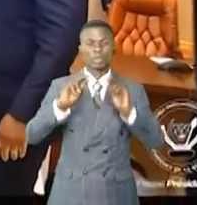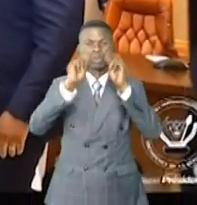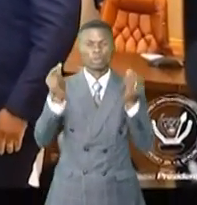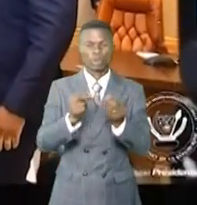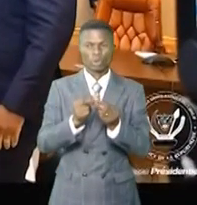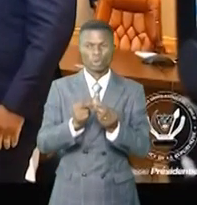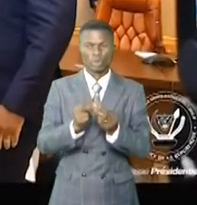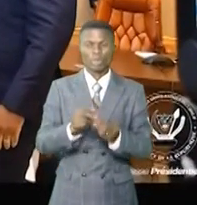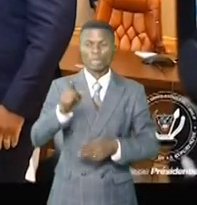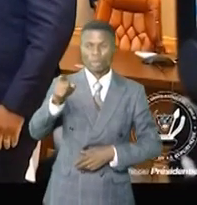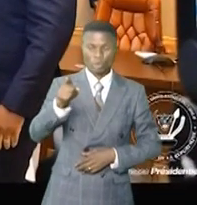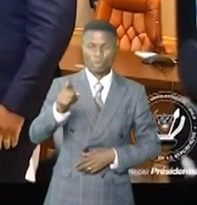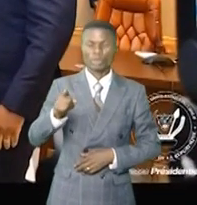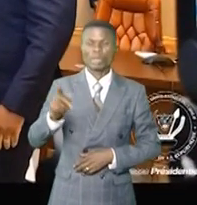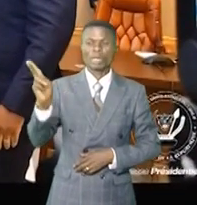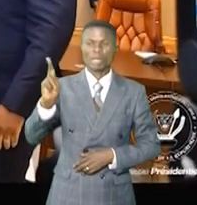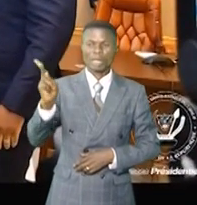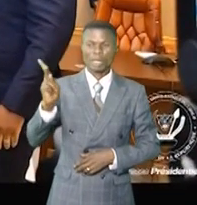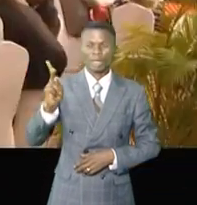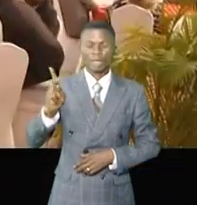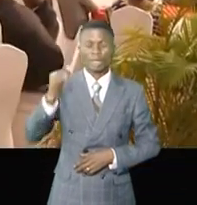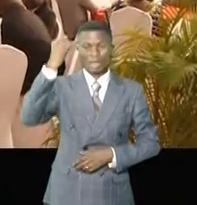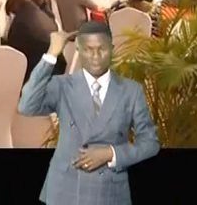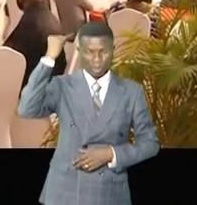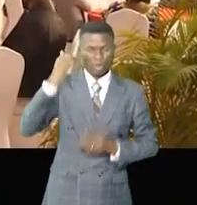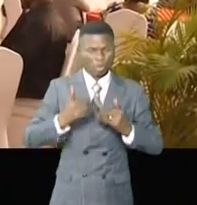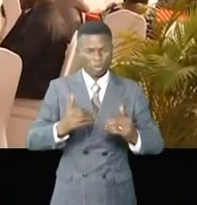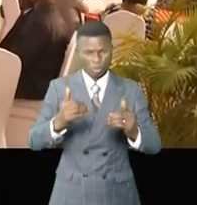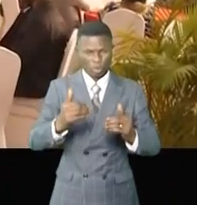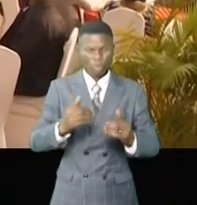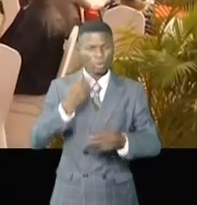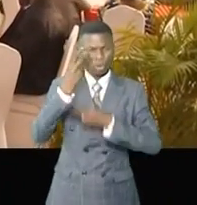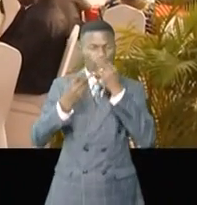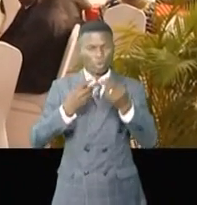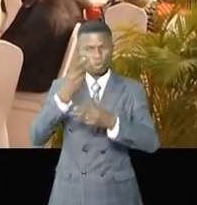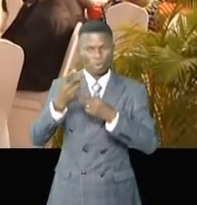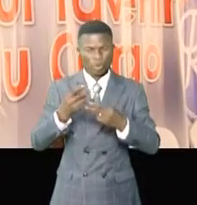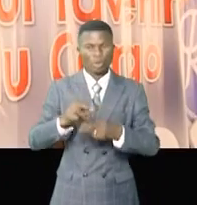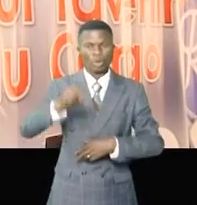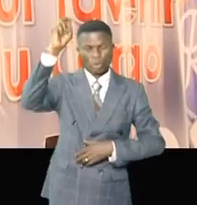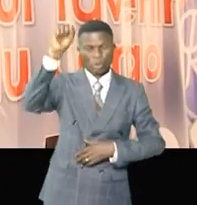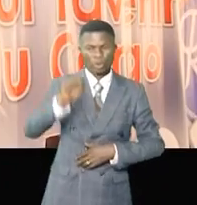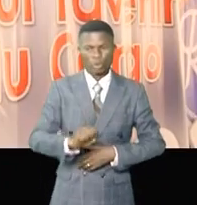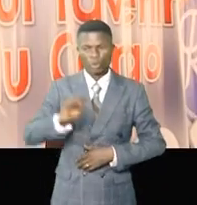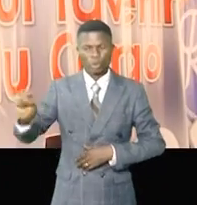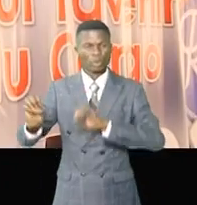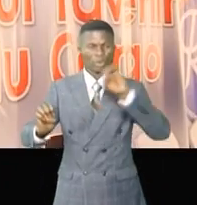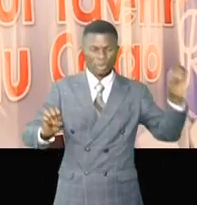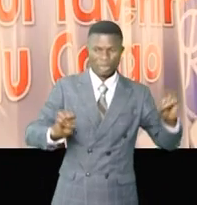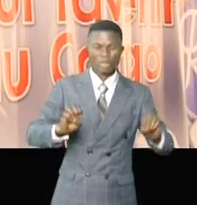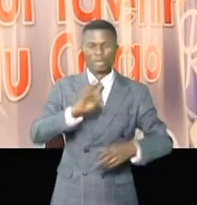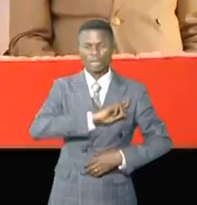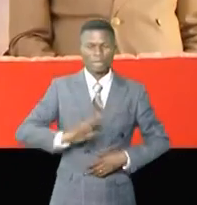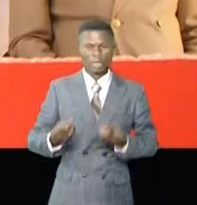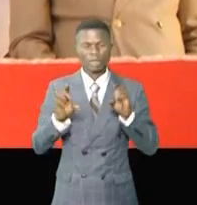de Katumbistes, RAC, lentement et sûrement, continue à gagner du terrain. Du nord au sud, de l'est à l'ouest et de la République démocratique